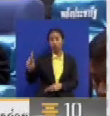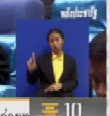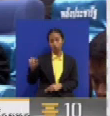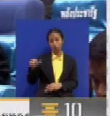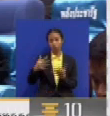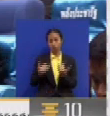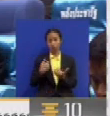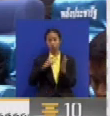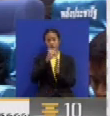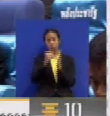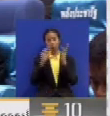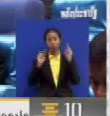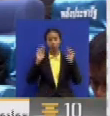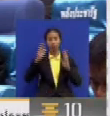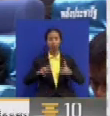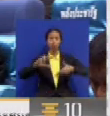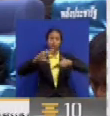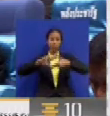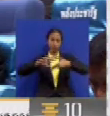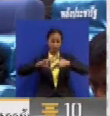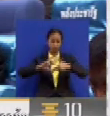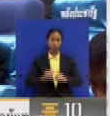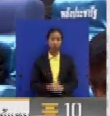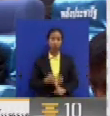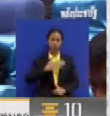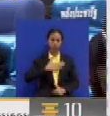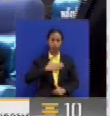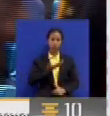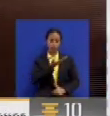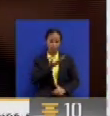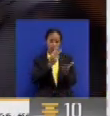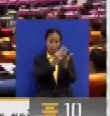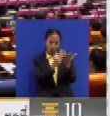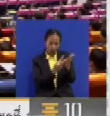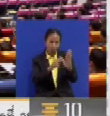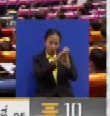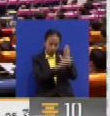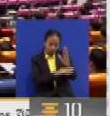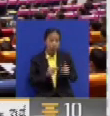แง่สวยงามเกินไปของเขาต้องบอกว่าผมจะได้อะไรอย่างนั้นไง